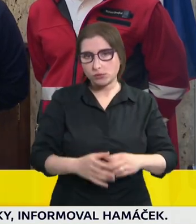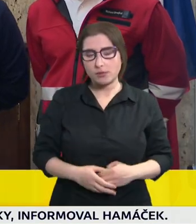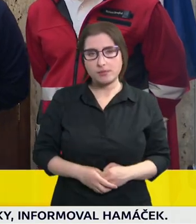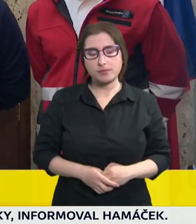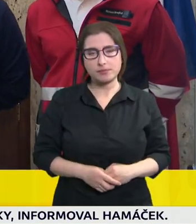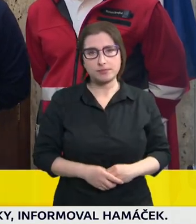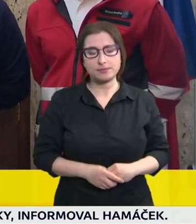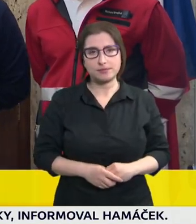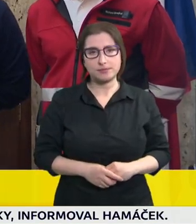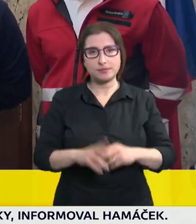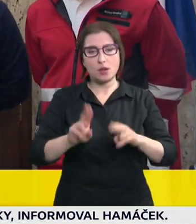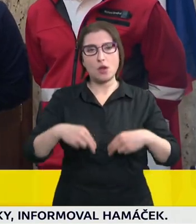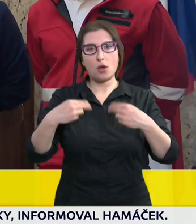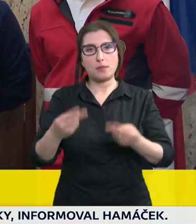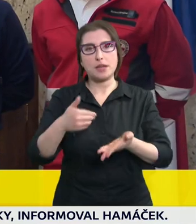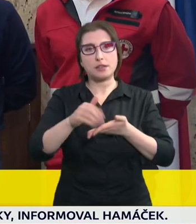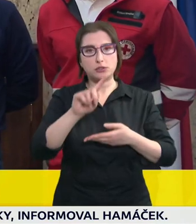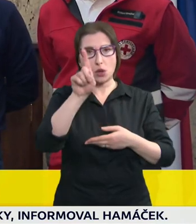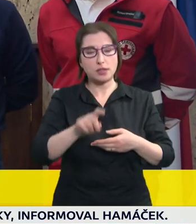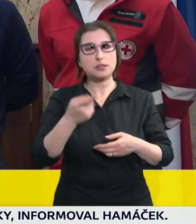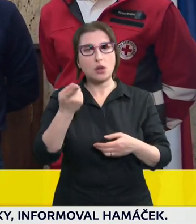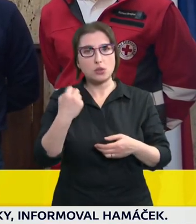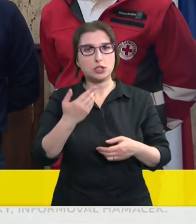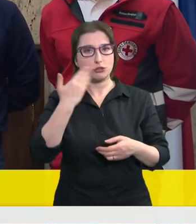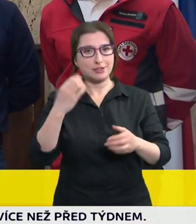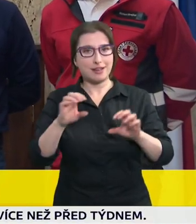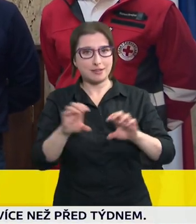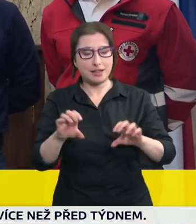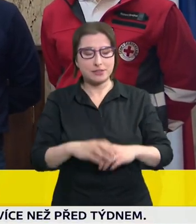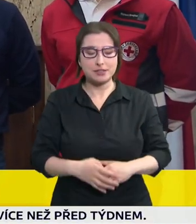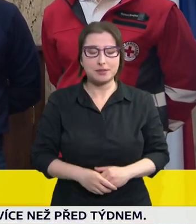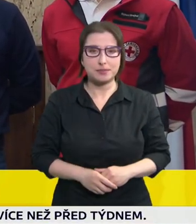Tak prosím další dotaz, ještě dotaz Česká televize, prosím.